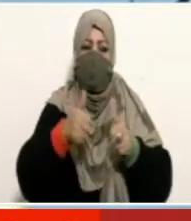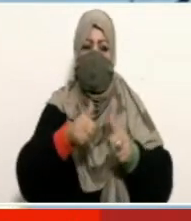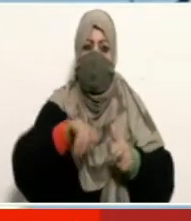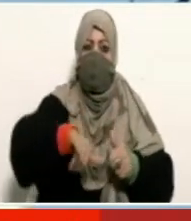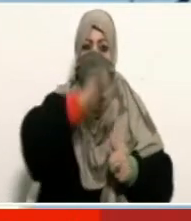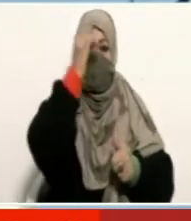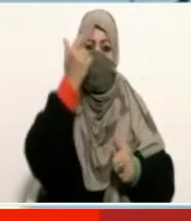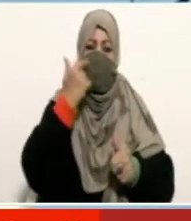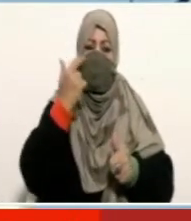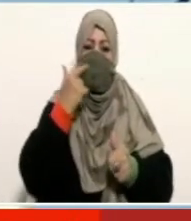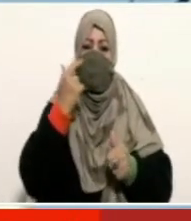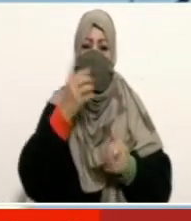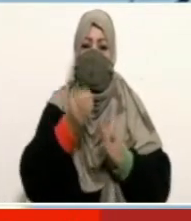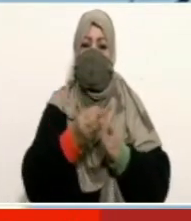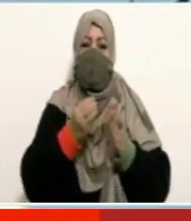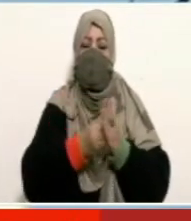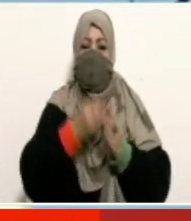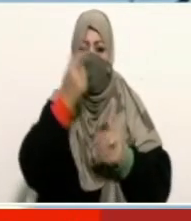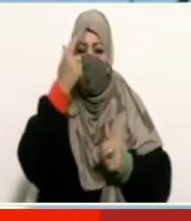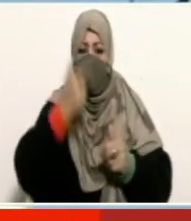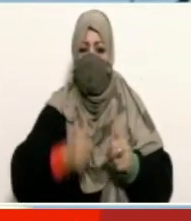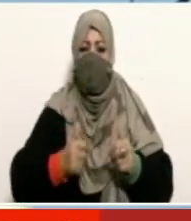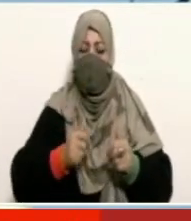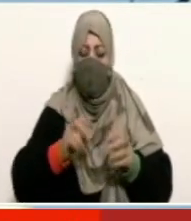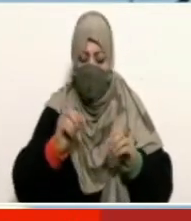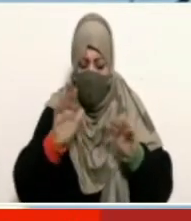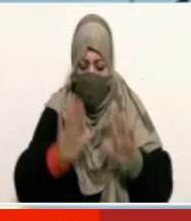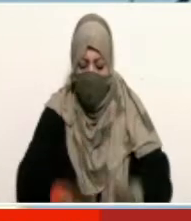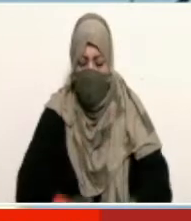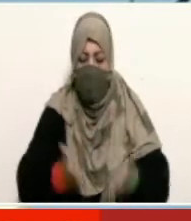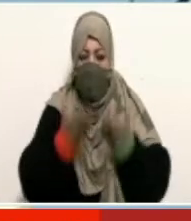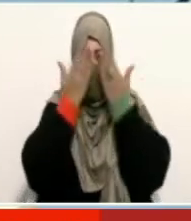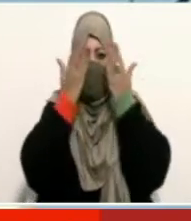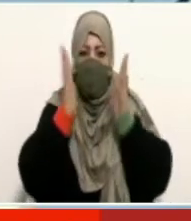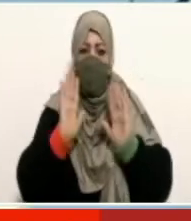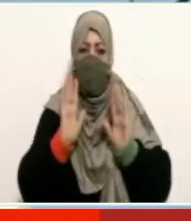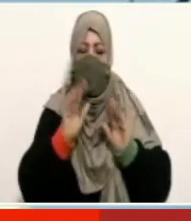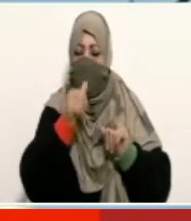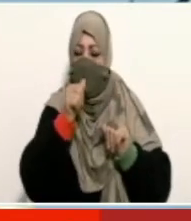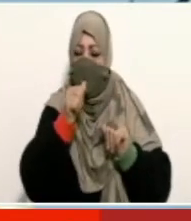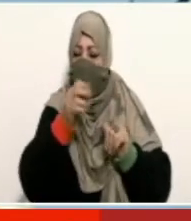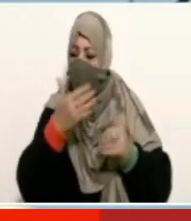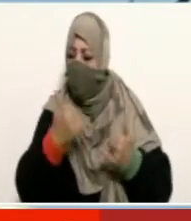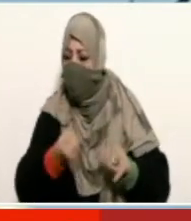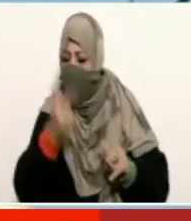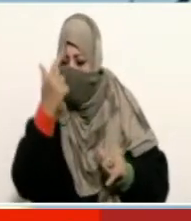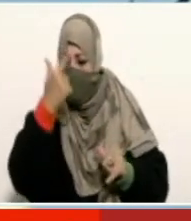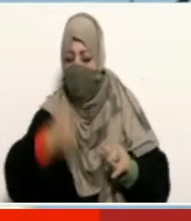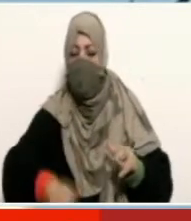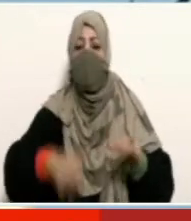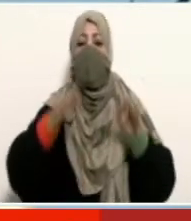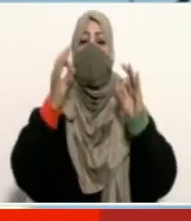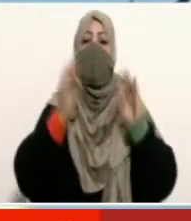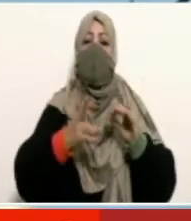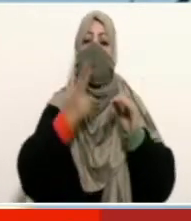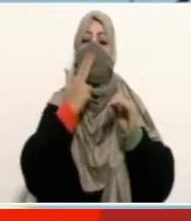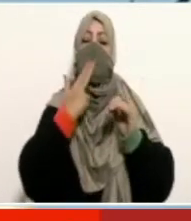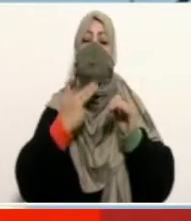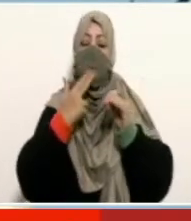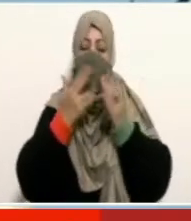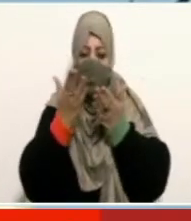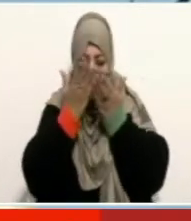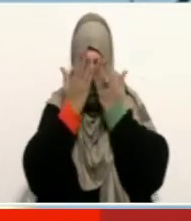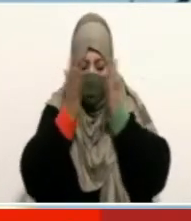ينتقل إلى التيمم. إذا الجنب إذا لم يستطع الاغتسال أو لم يجد